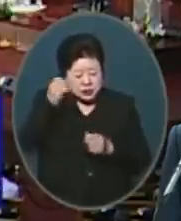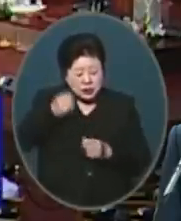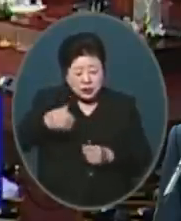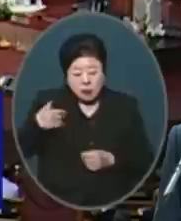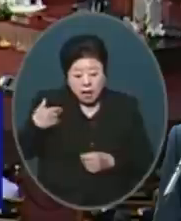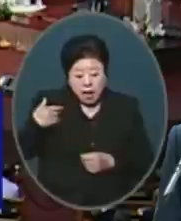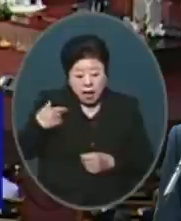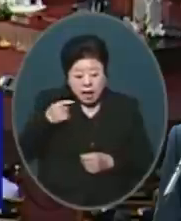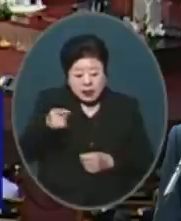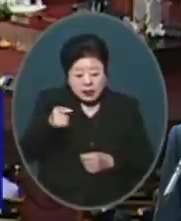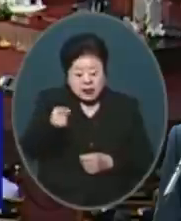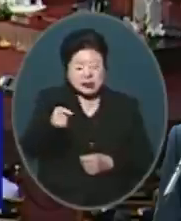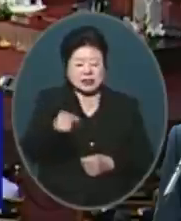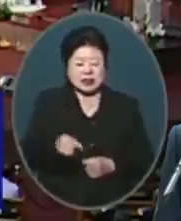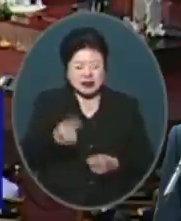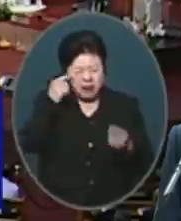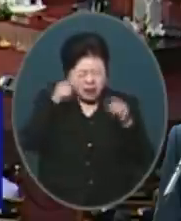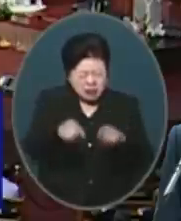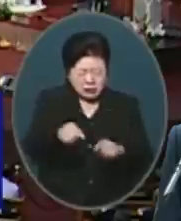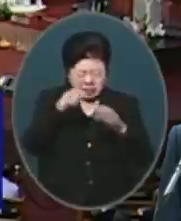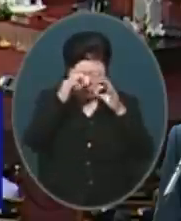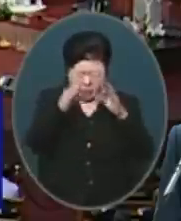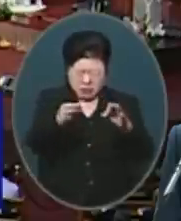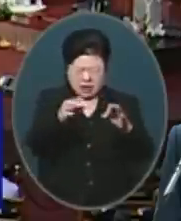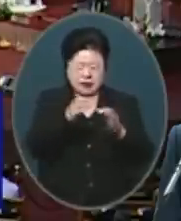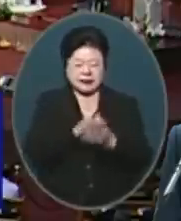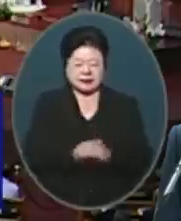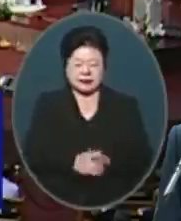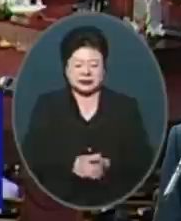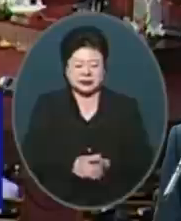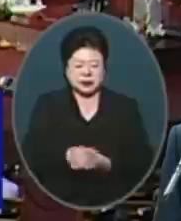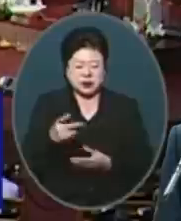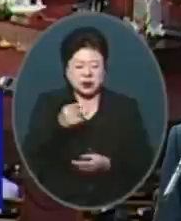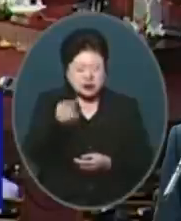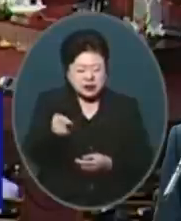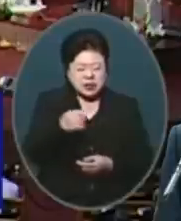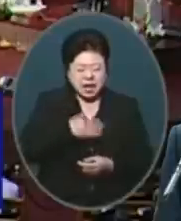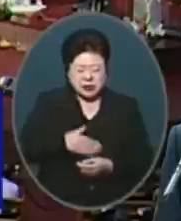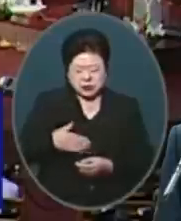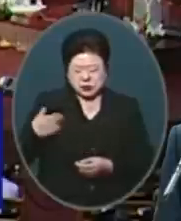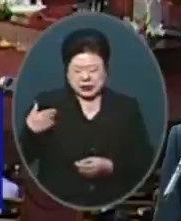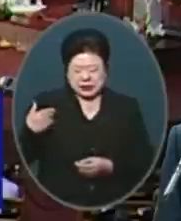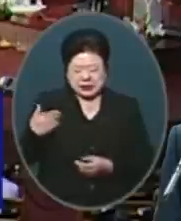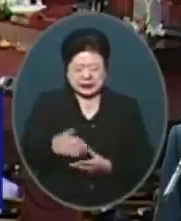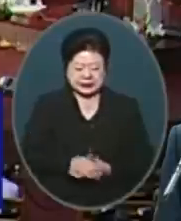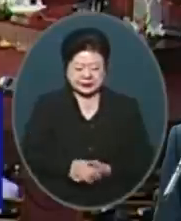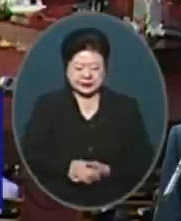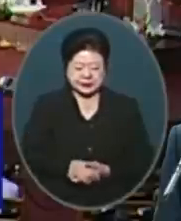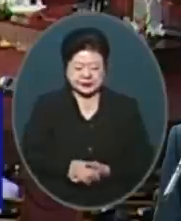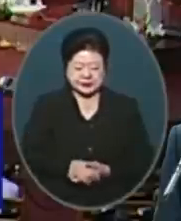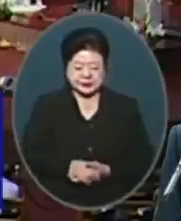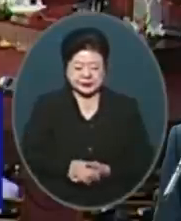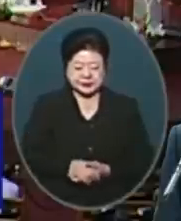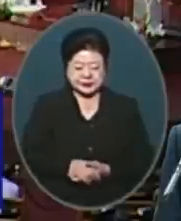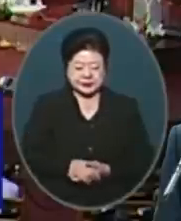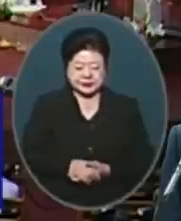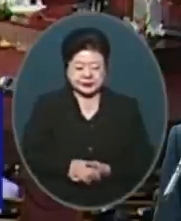아니하나니 이는 그것들이 그에게는 어리석게 보이며 또 그는 그것들을 알 수도